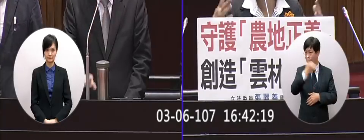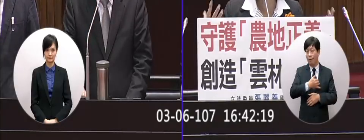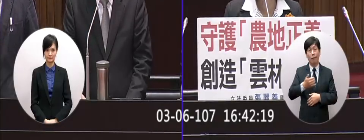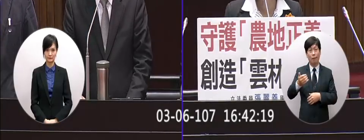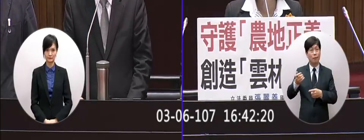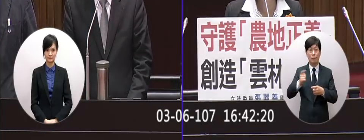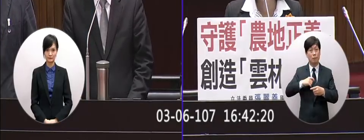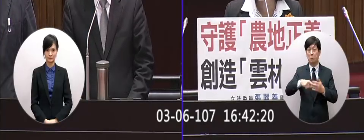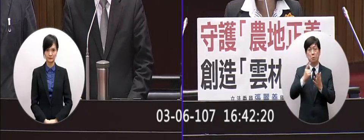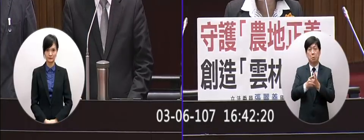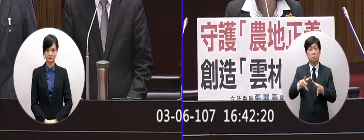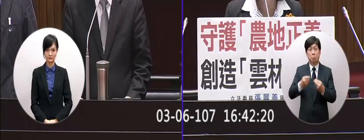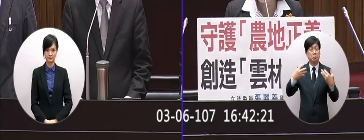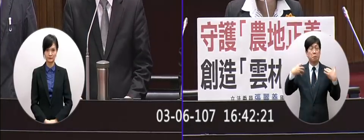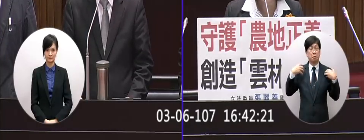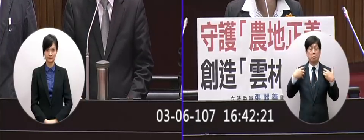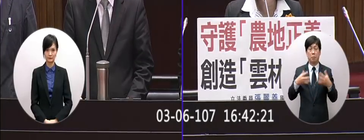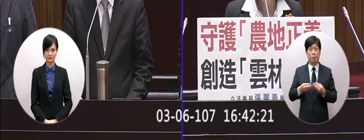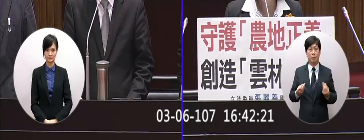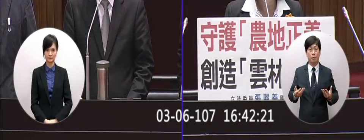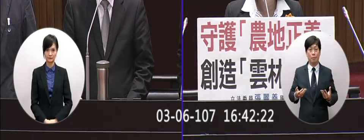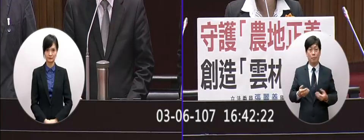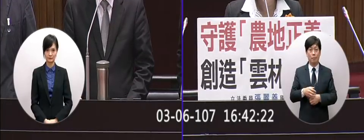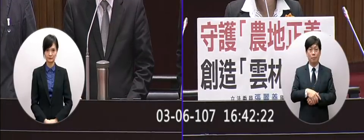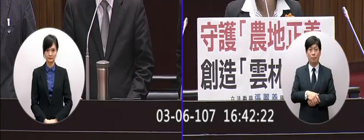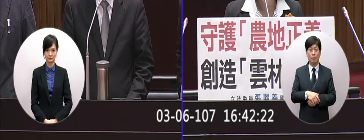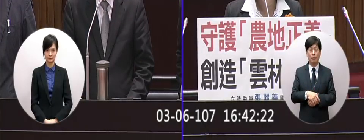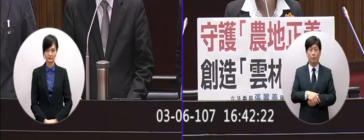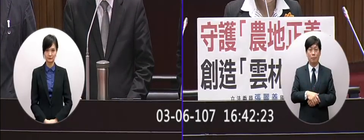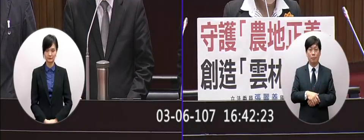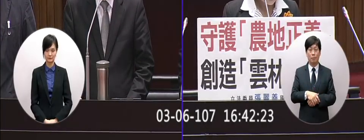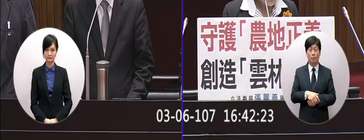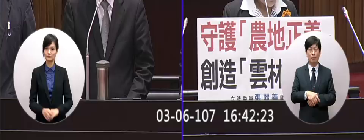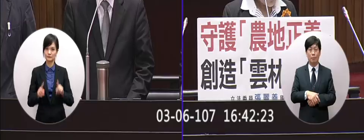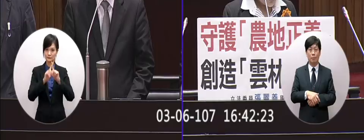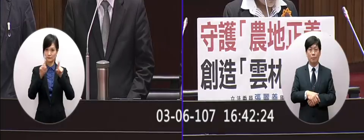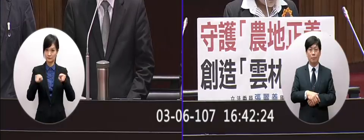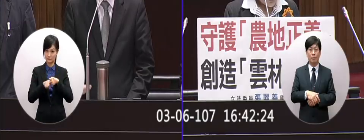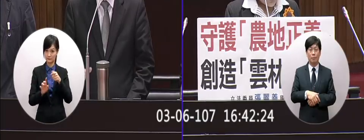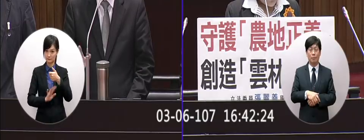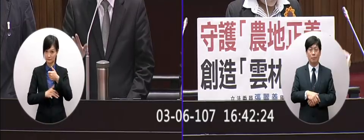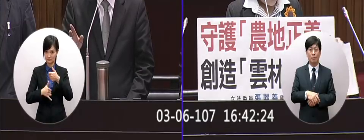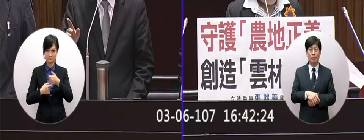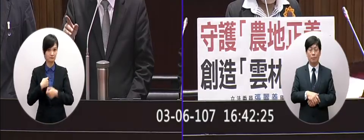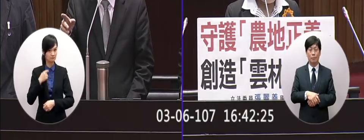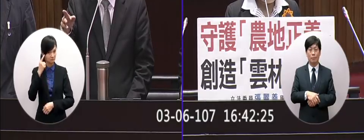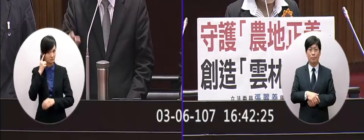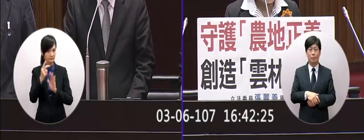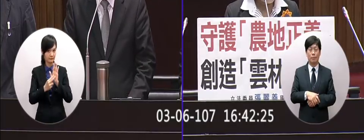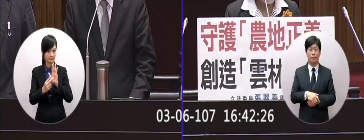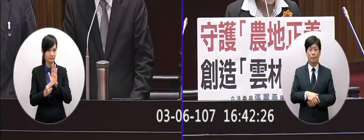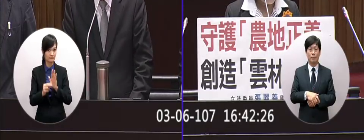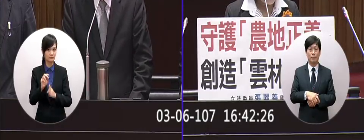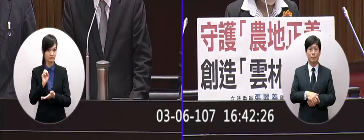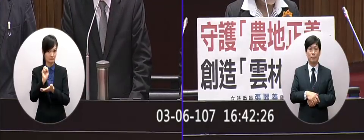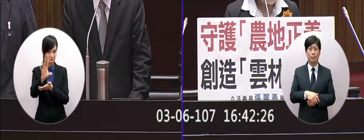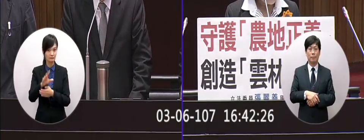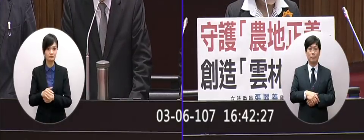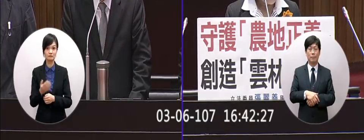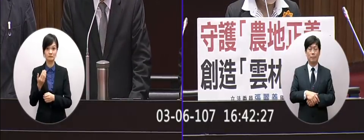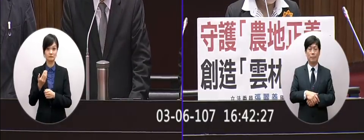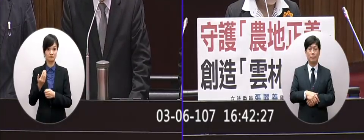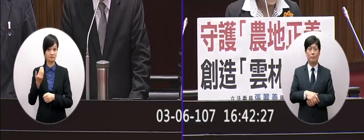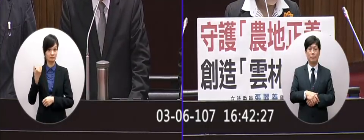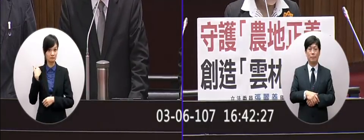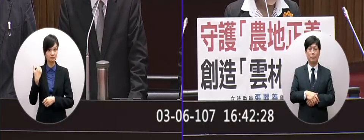你们完全不用负任何责任吗？ 这个张委员，我跟你说明一个事情。刚刚前一个质询就林育